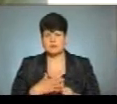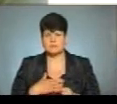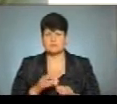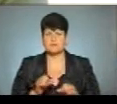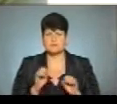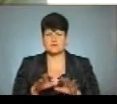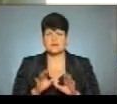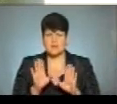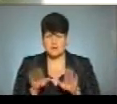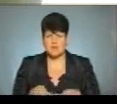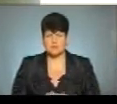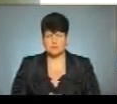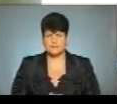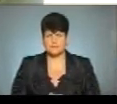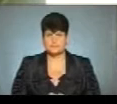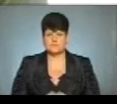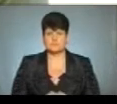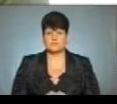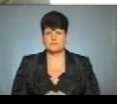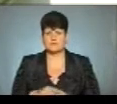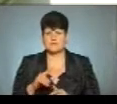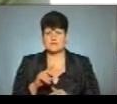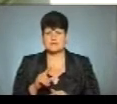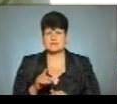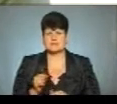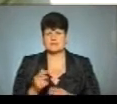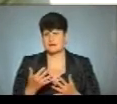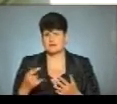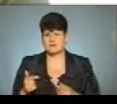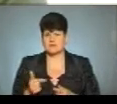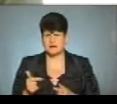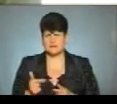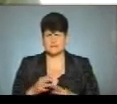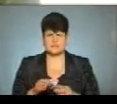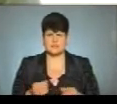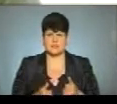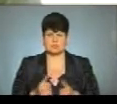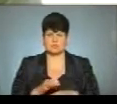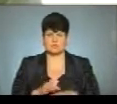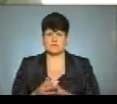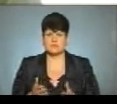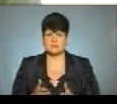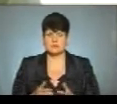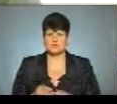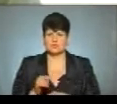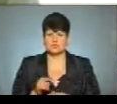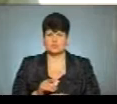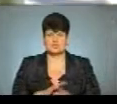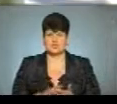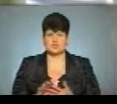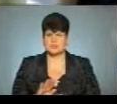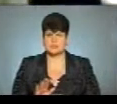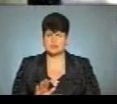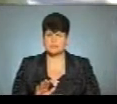вам віддаємо, так? Там за пару гривень, і все, і конкурс проведено. То тут не зовсім